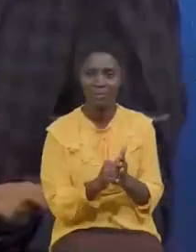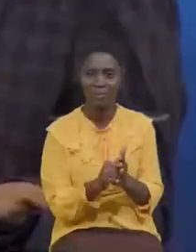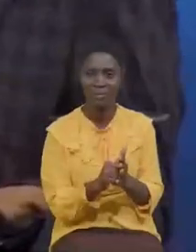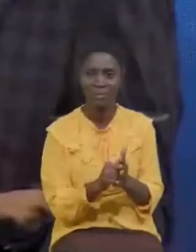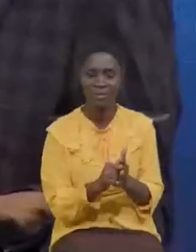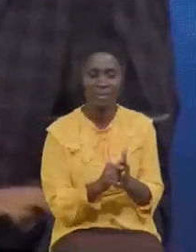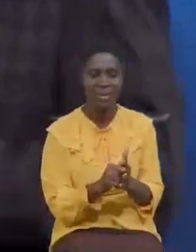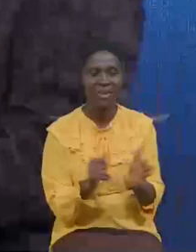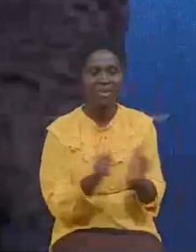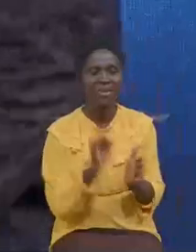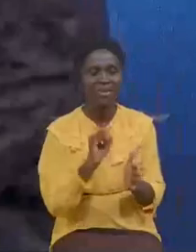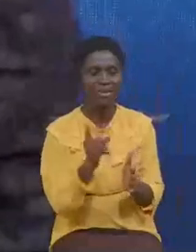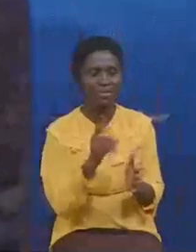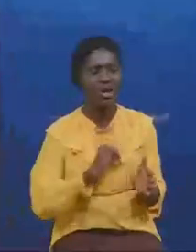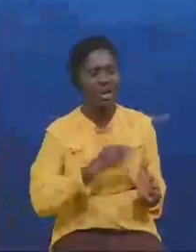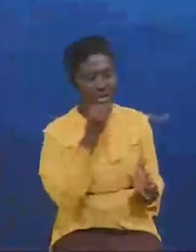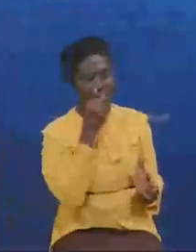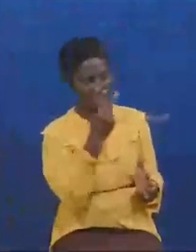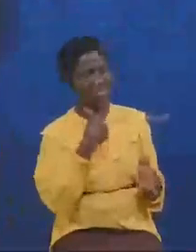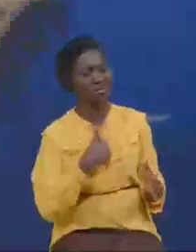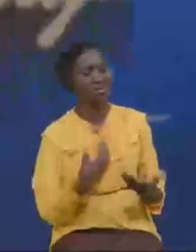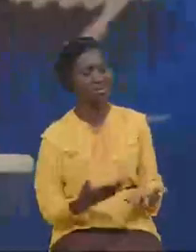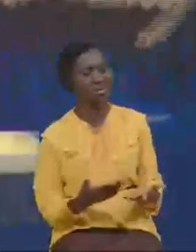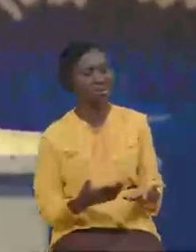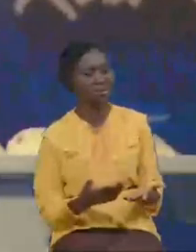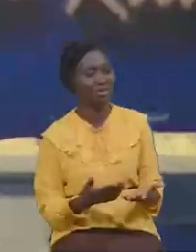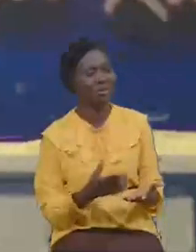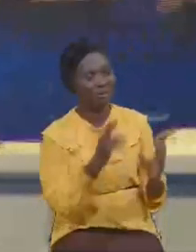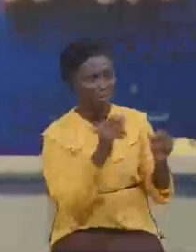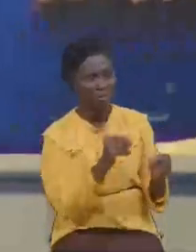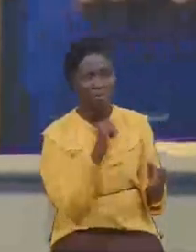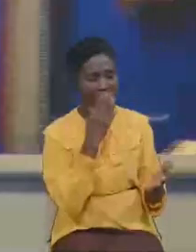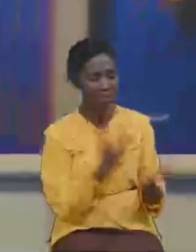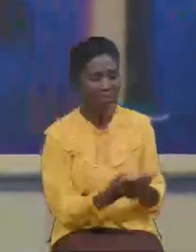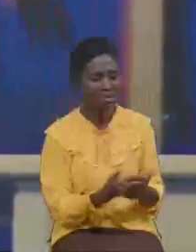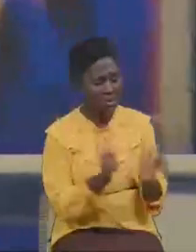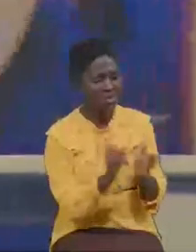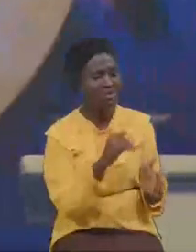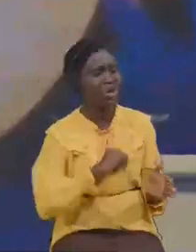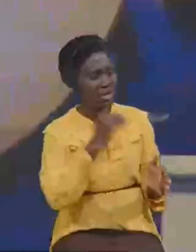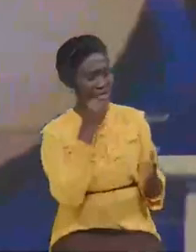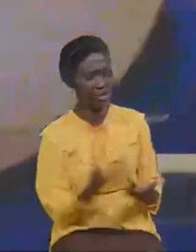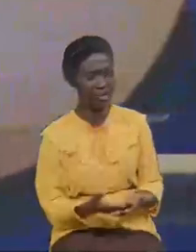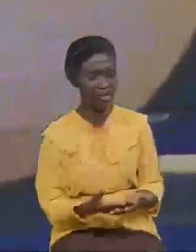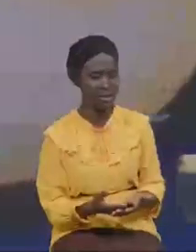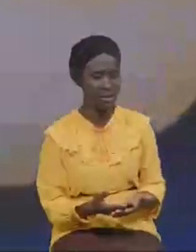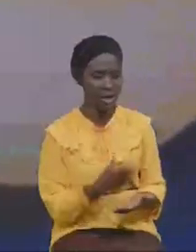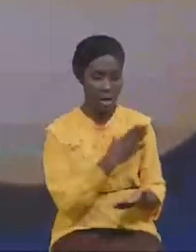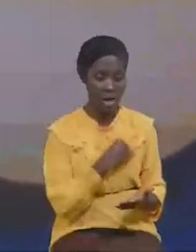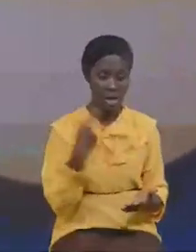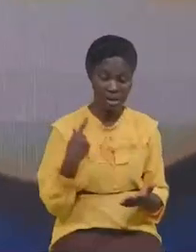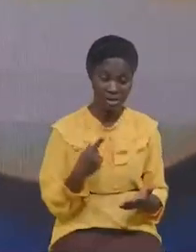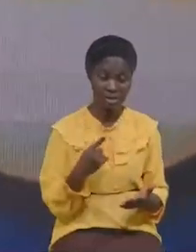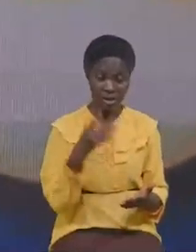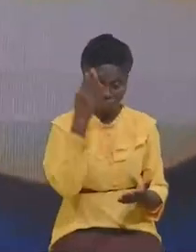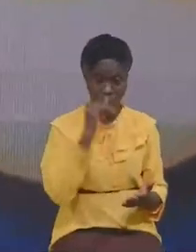Regardez-moi. Et l'évidence que la chose là, que ce que je te